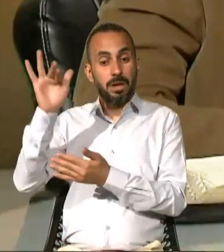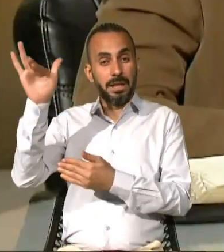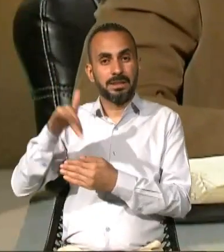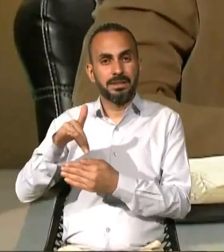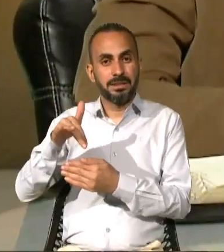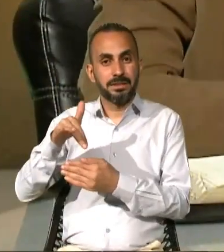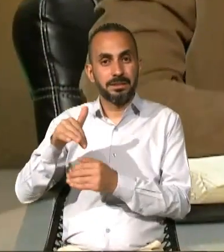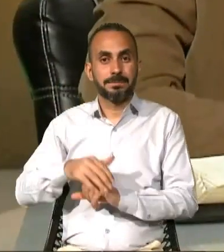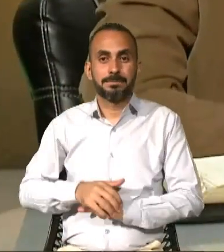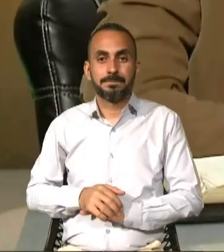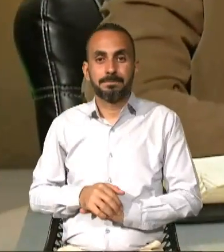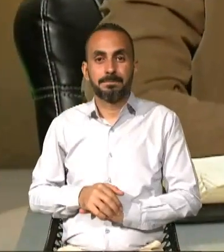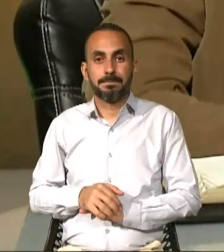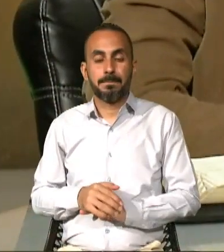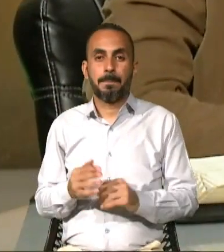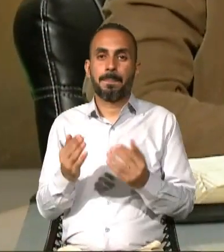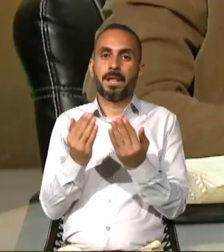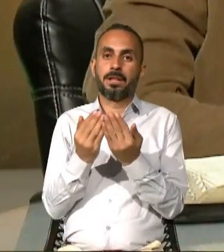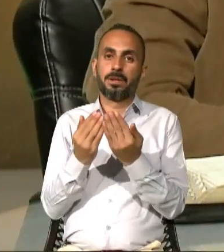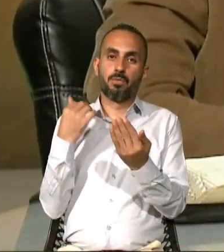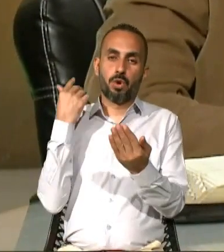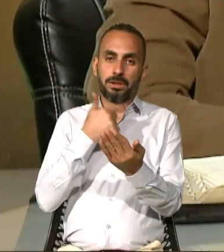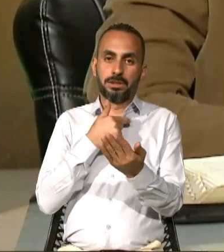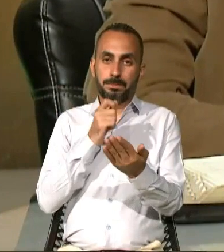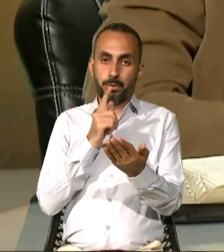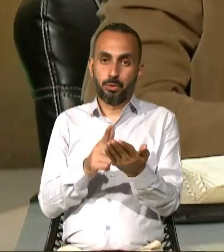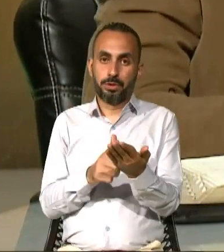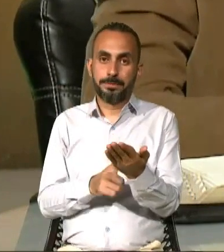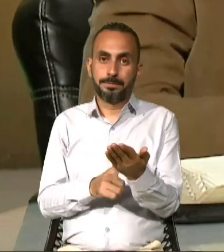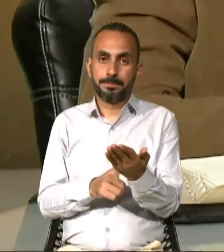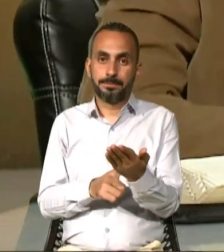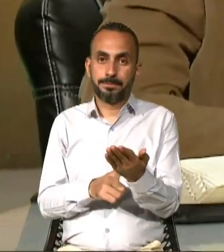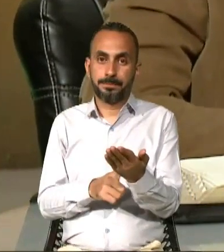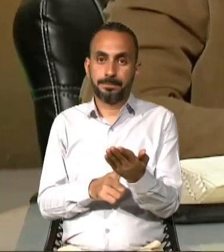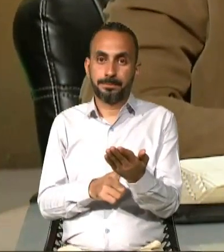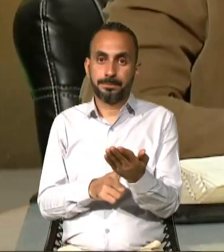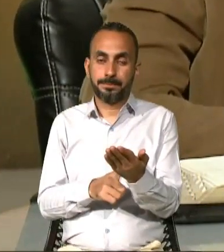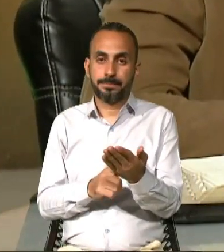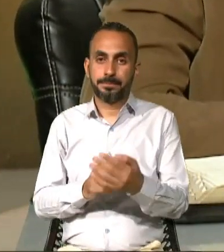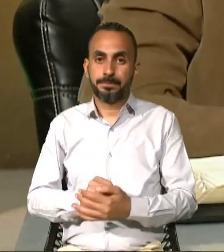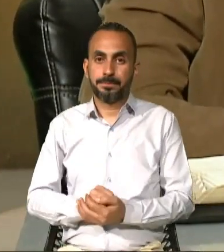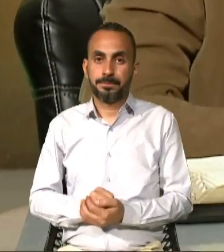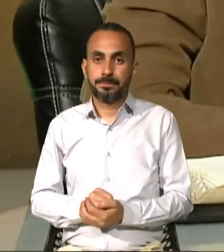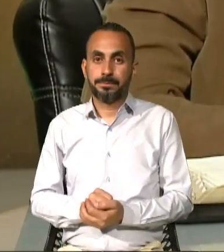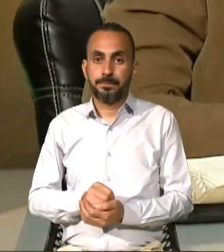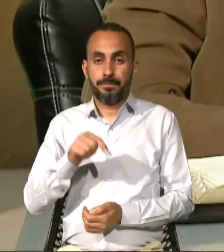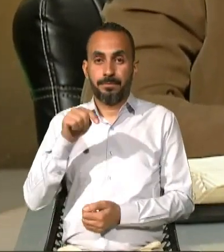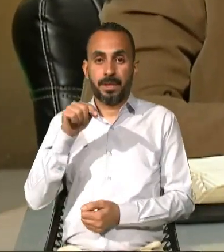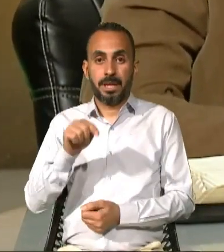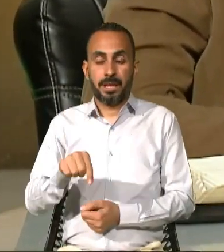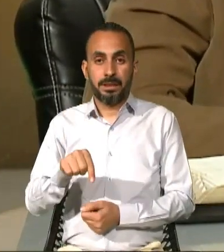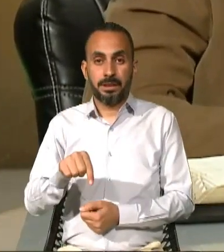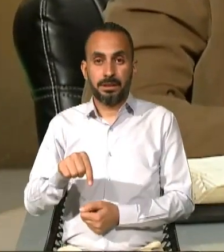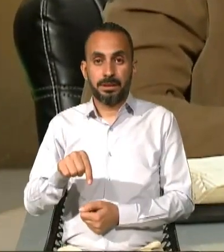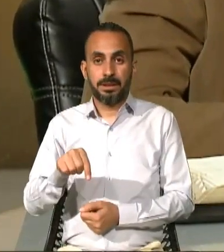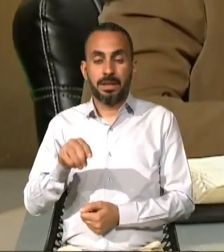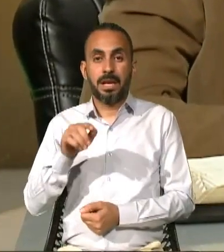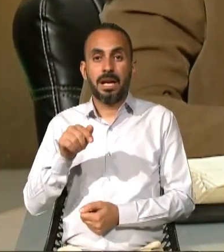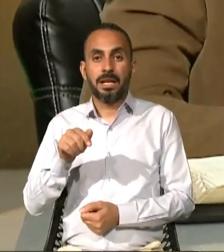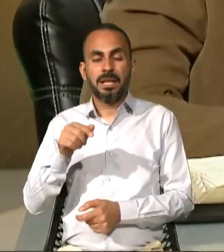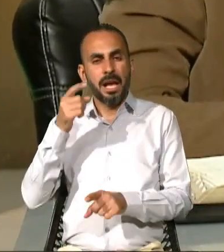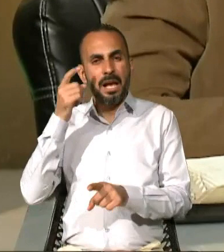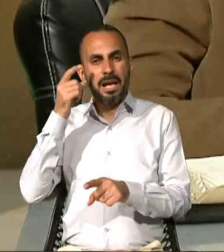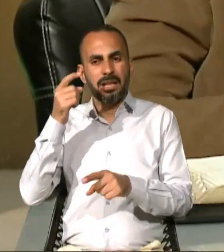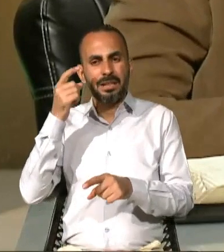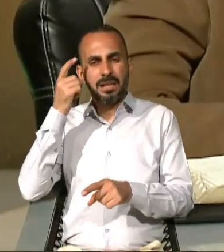المقدس بيقول هنا وجع ومرض والم، هناك لا، هنا انا قاصر المعرفه، انا